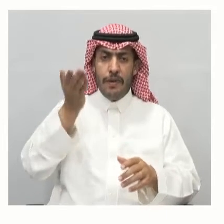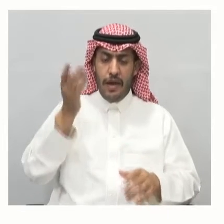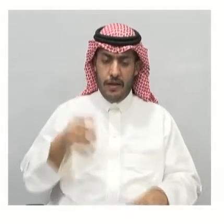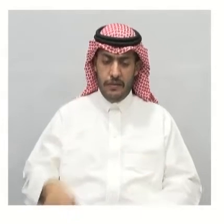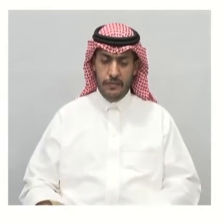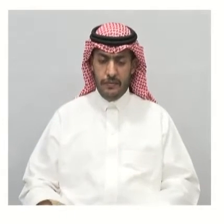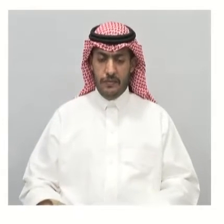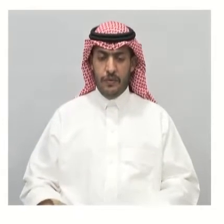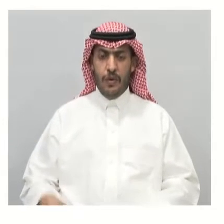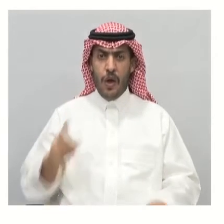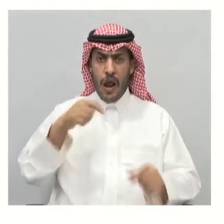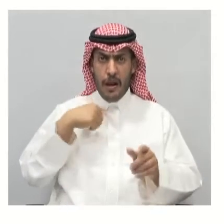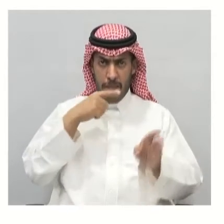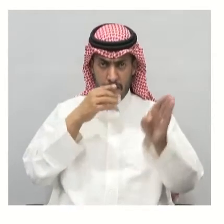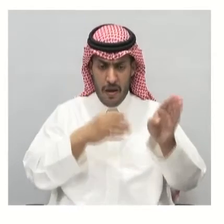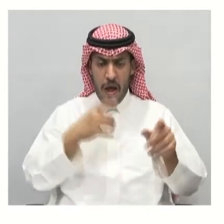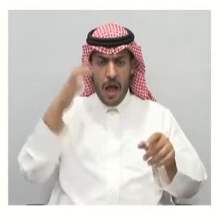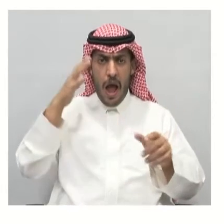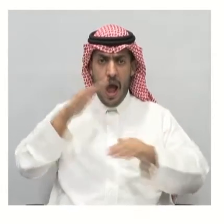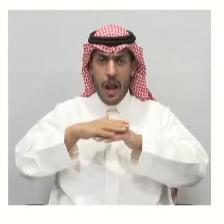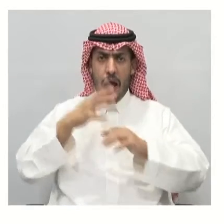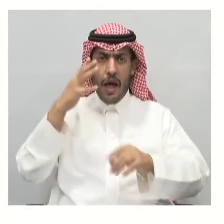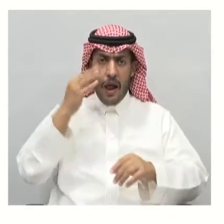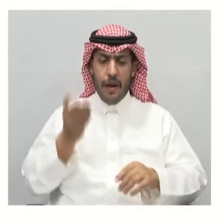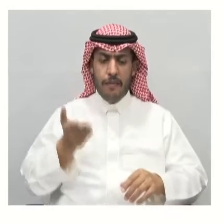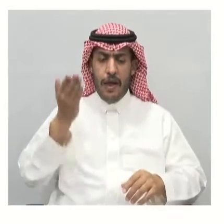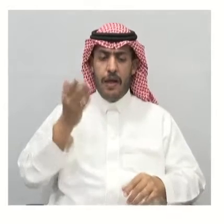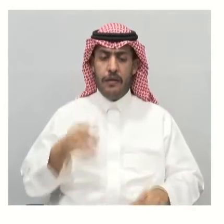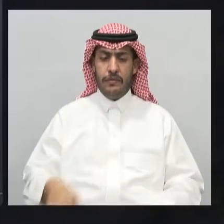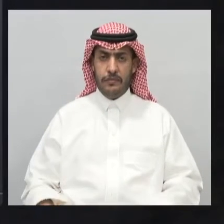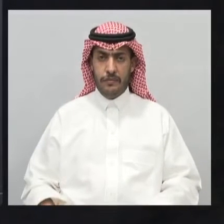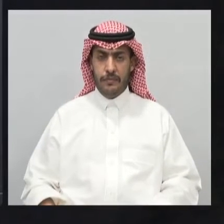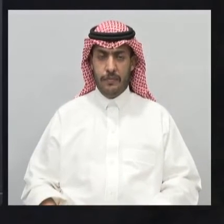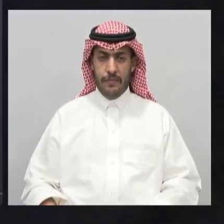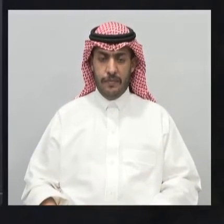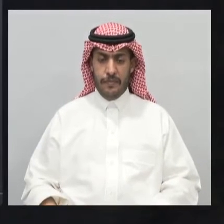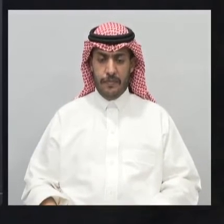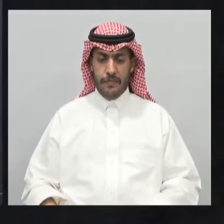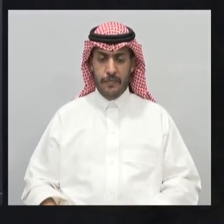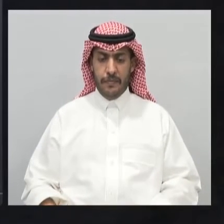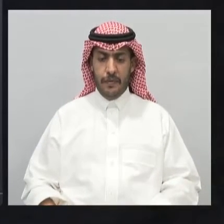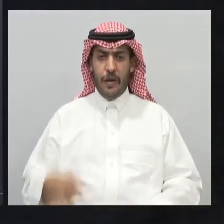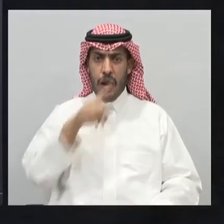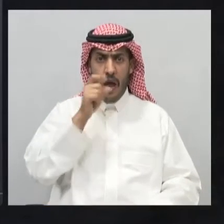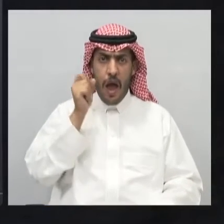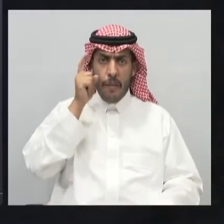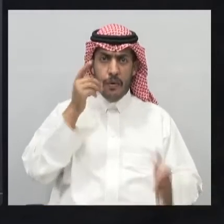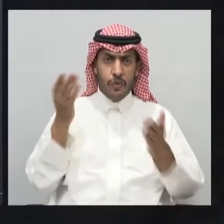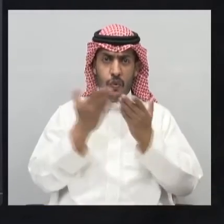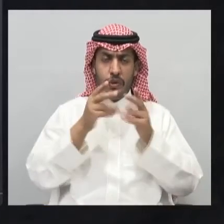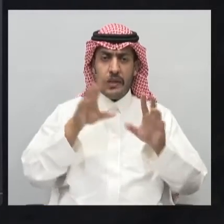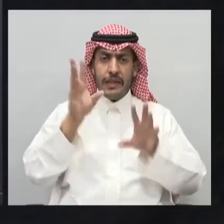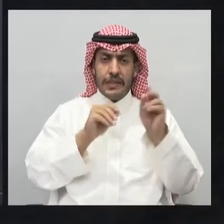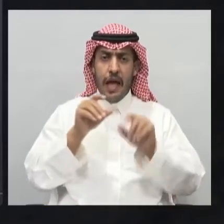السلام الاقتداء باخلاق الانبياء عليهم السلام العبر والدروس من قصص